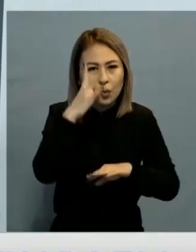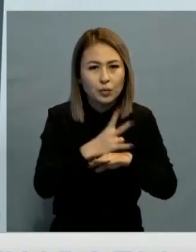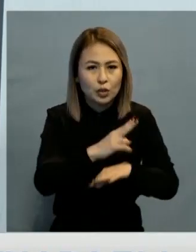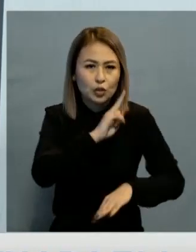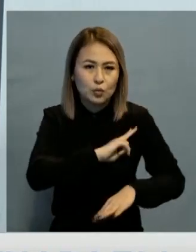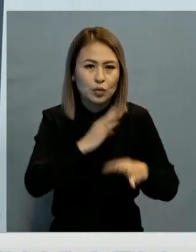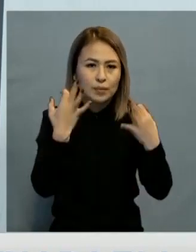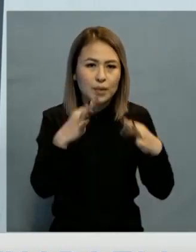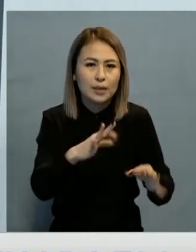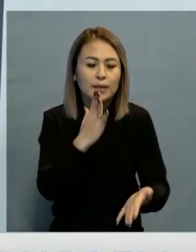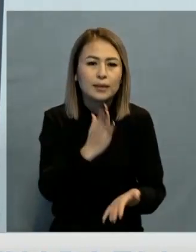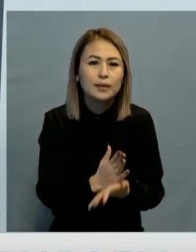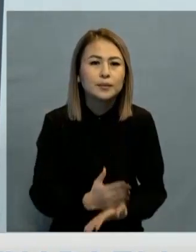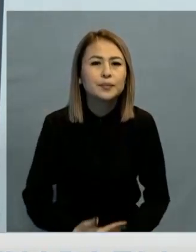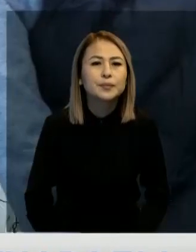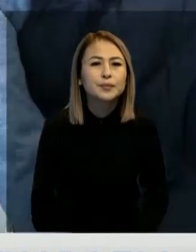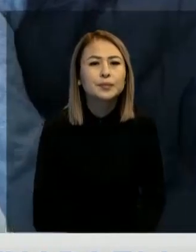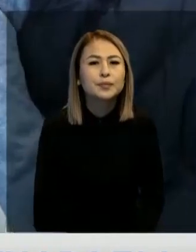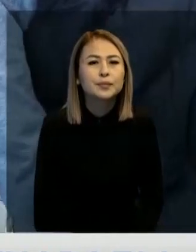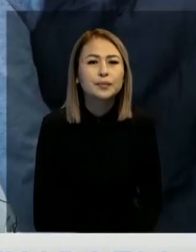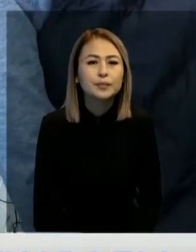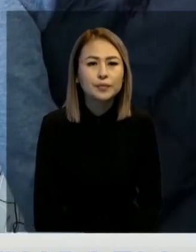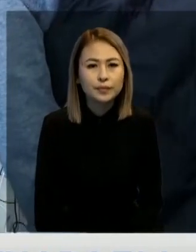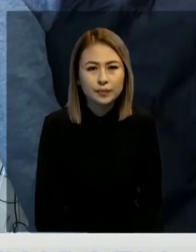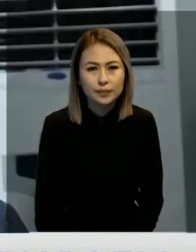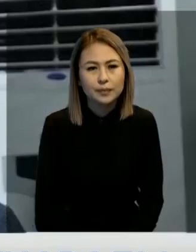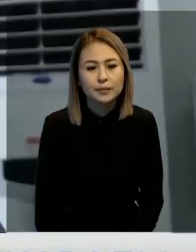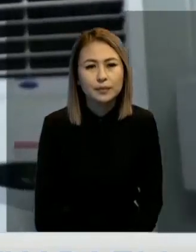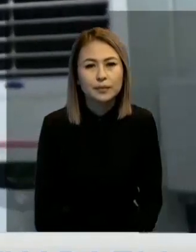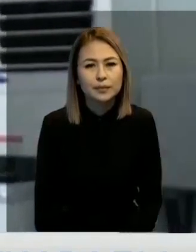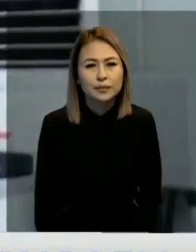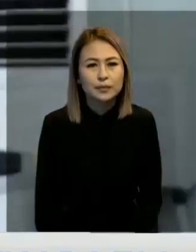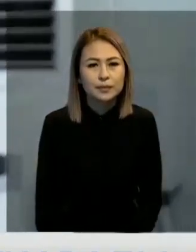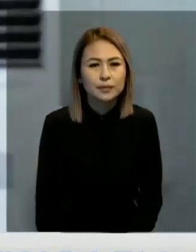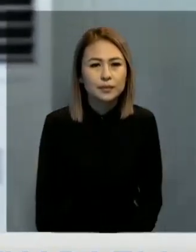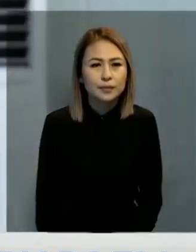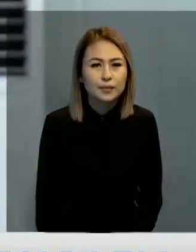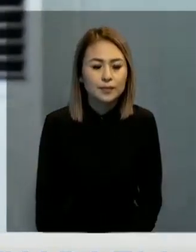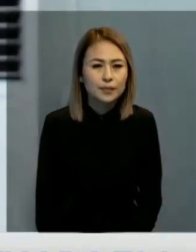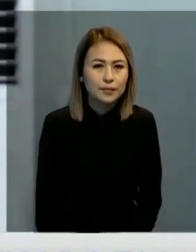жұмыс істеуге рұқсат берілген.